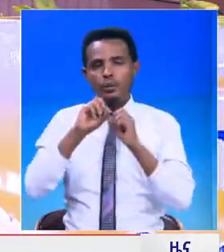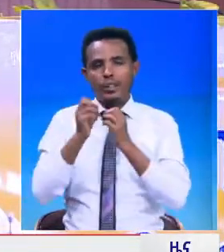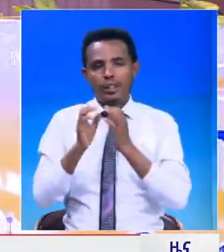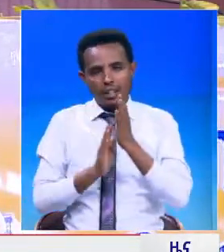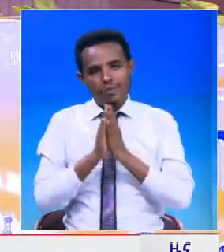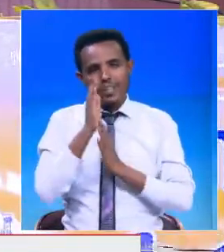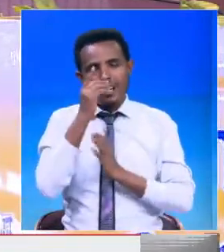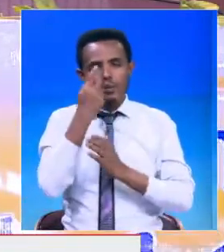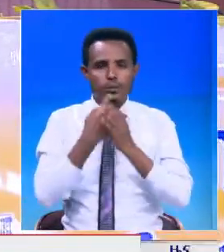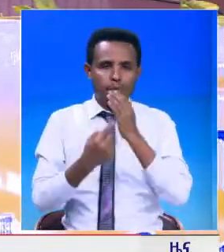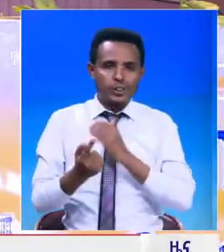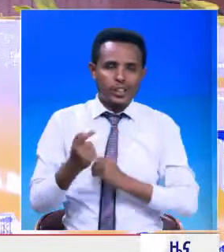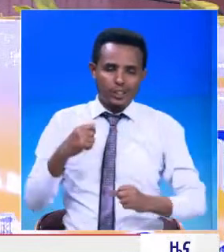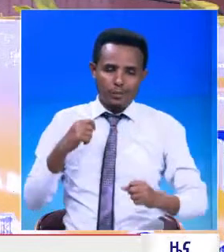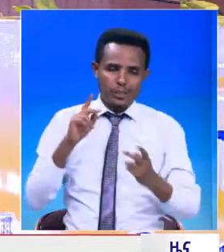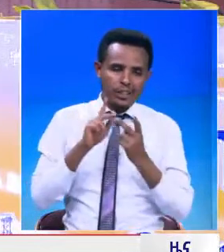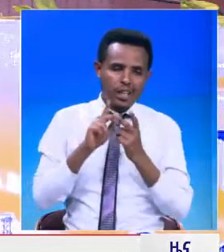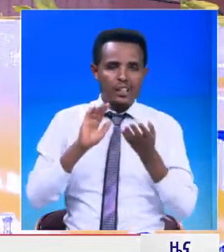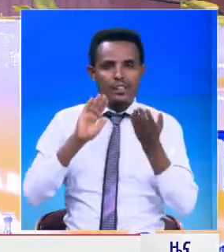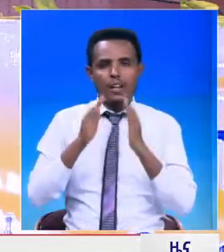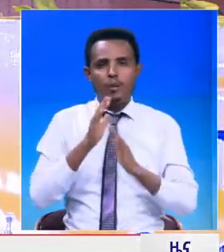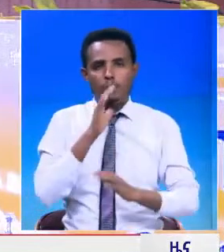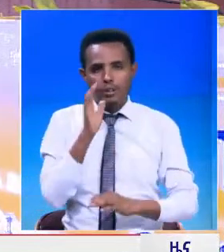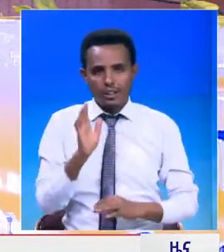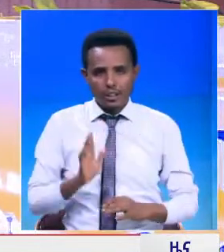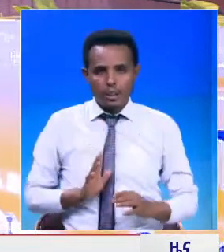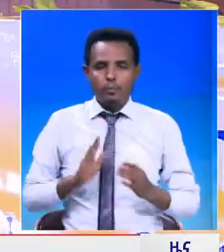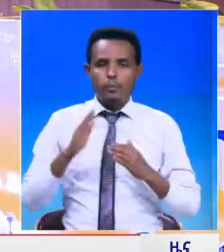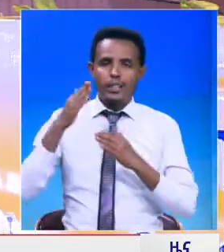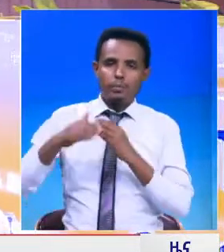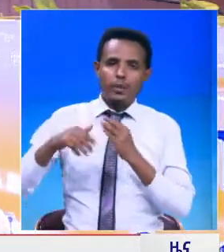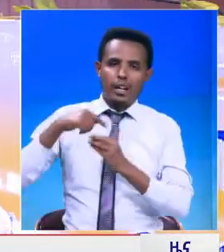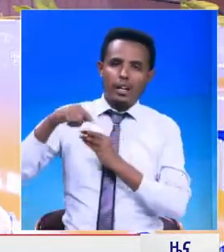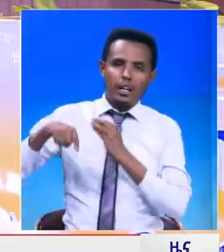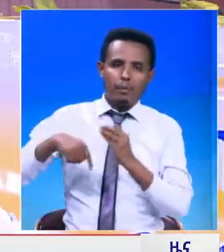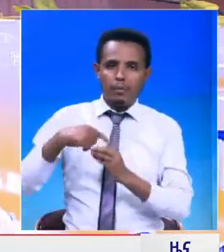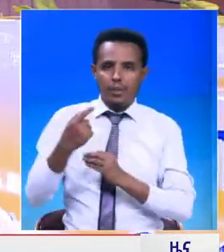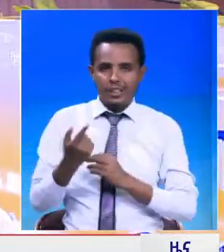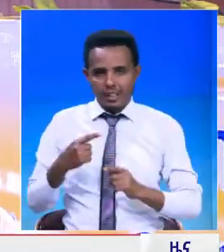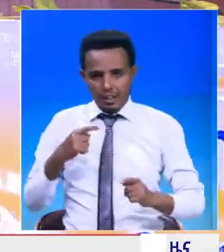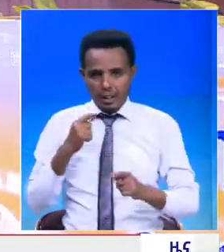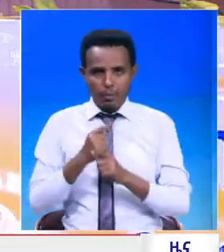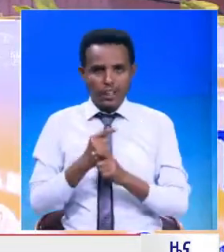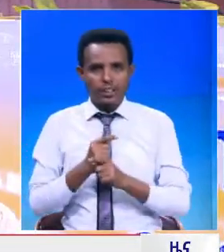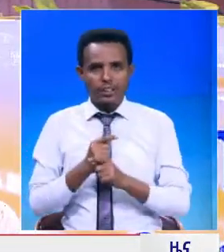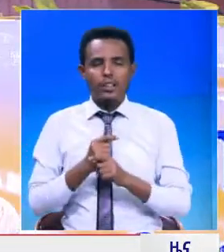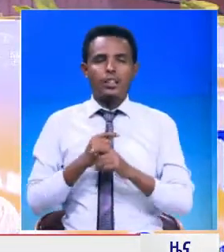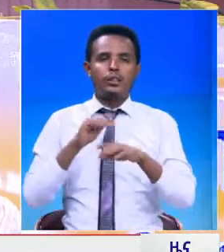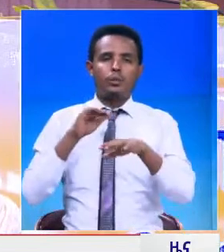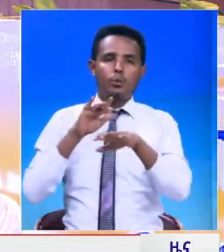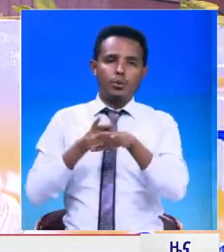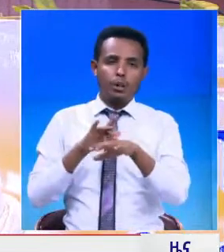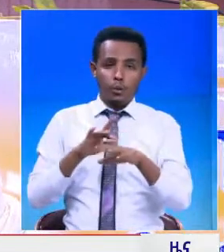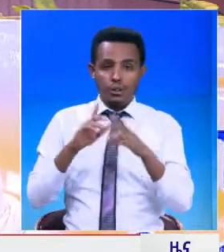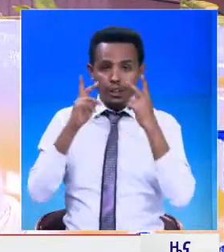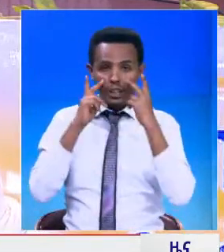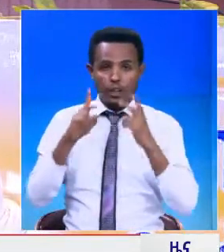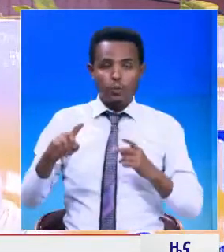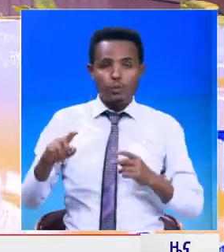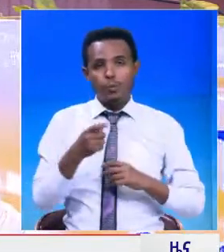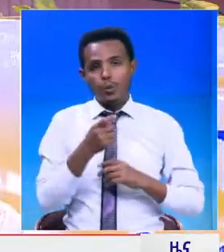ፍላጎት ብቻ የሚሳካ ስላልሆነ በድንበር አካባቢም ተጨባጭ ትንኮሳዎች እየታዩ